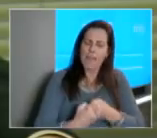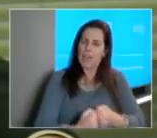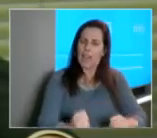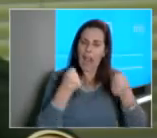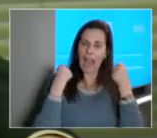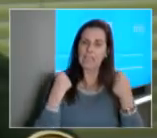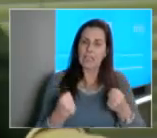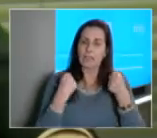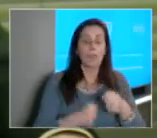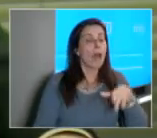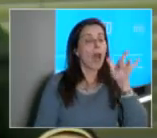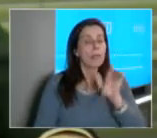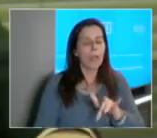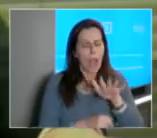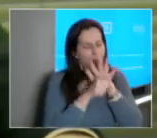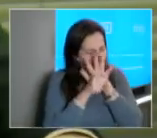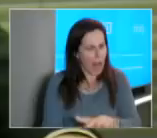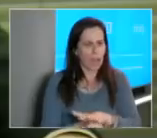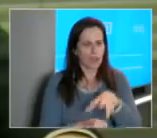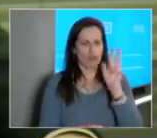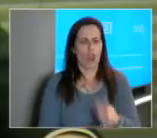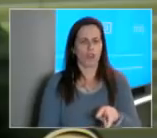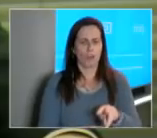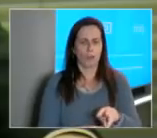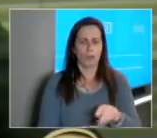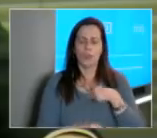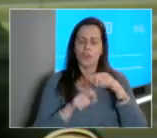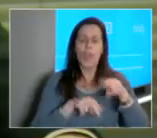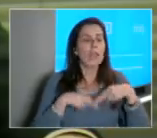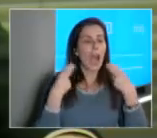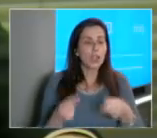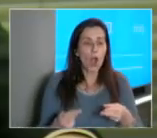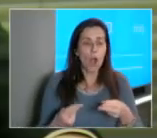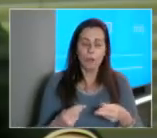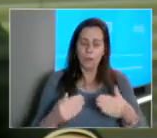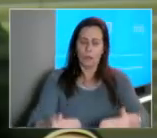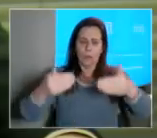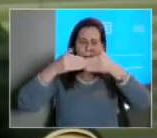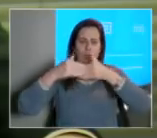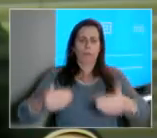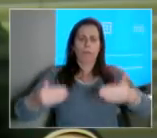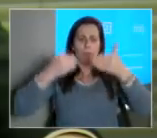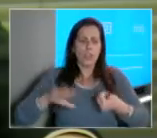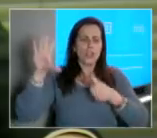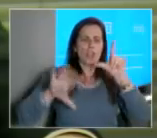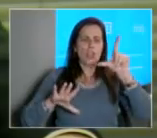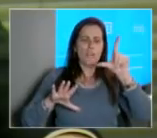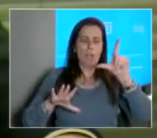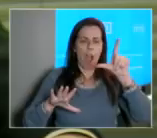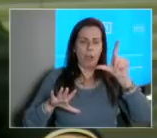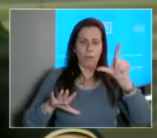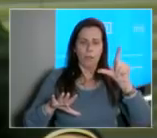כוחי נגד הלחץ הגובר, להביא אותנו חזרה לקווי 67 עם אותם תיקונים